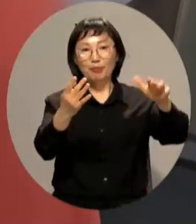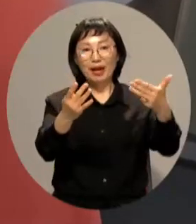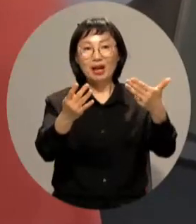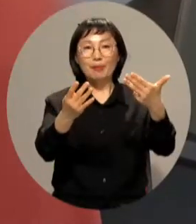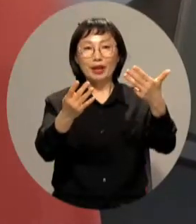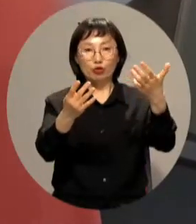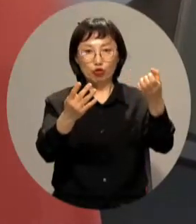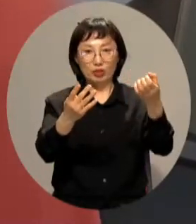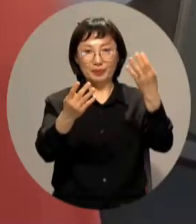확대하기로 했습니다